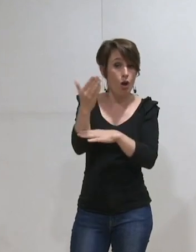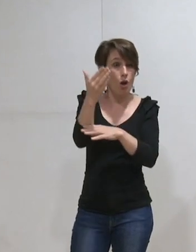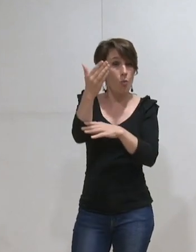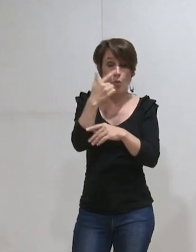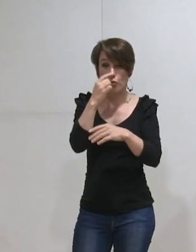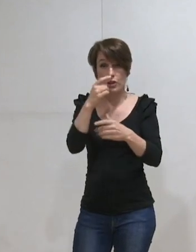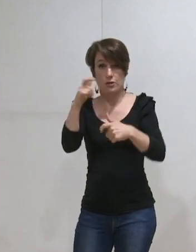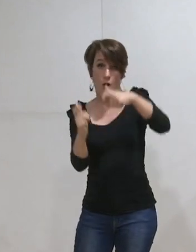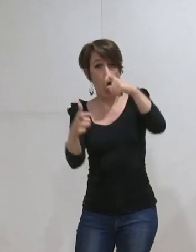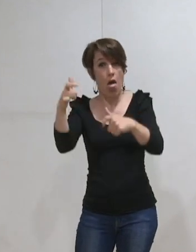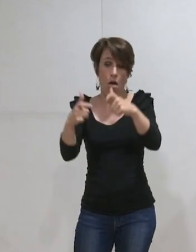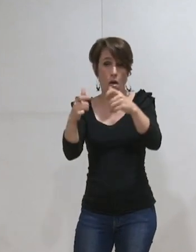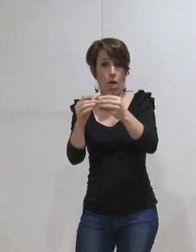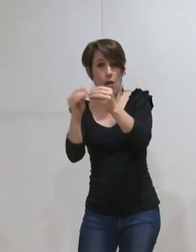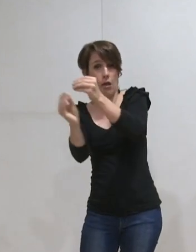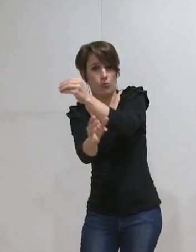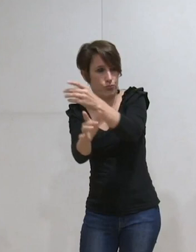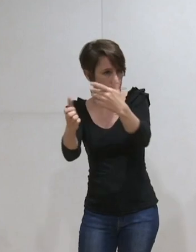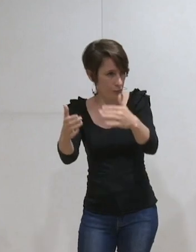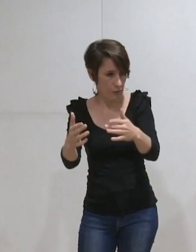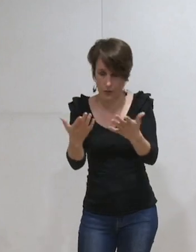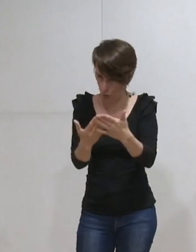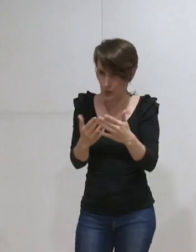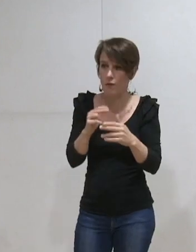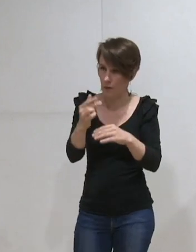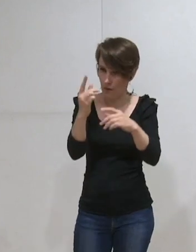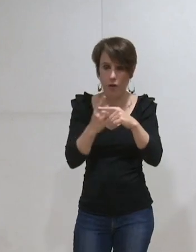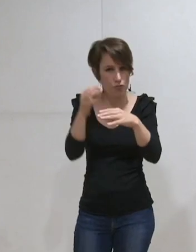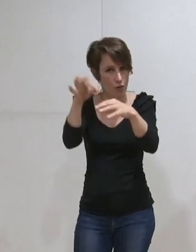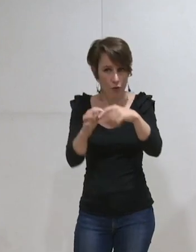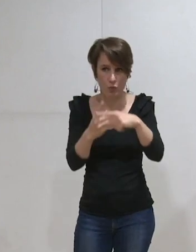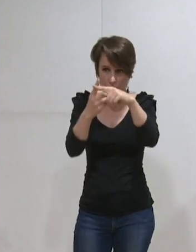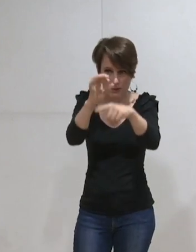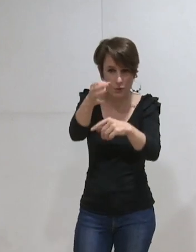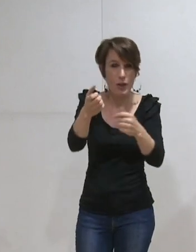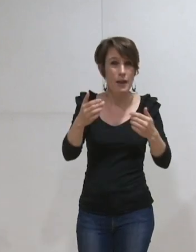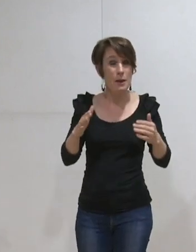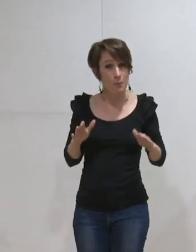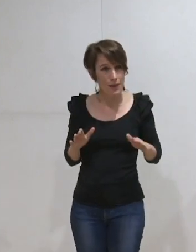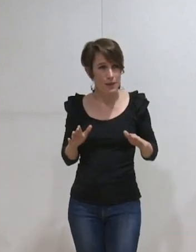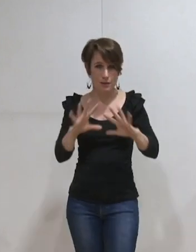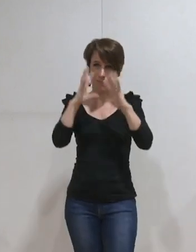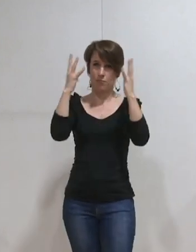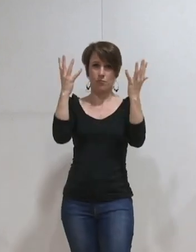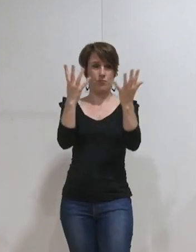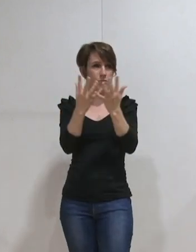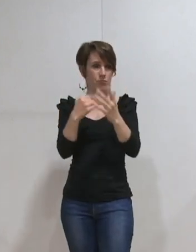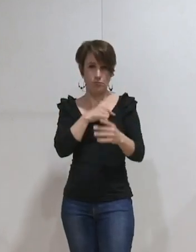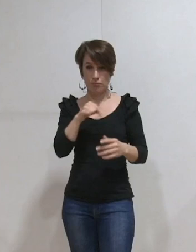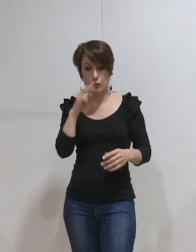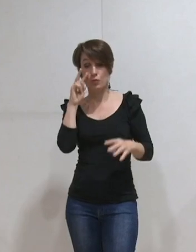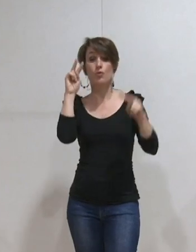faire par notre vote positif mais pour autant du point de vue général nous n'avons pas encore de vision notamment sur les